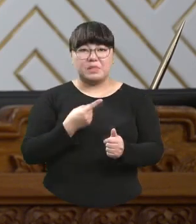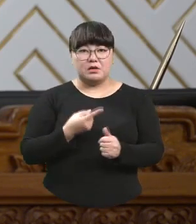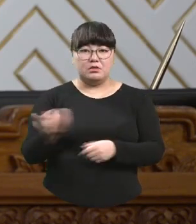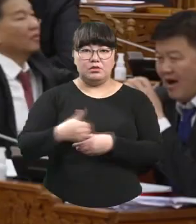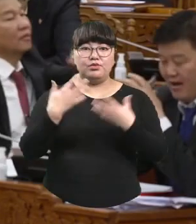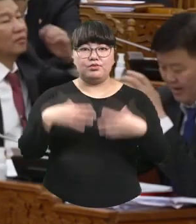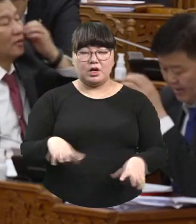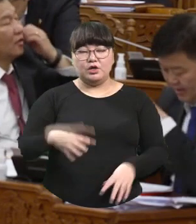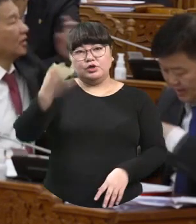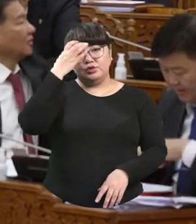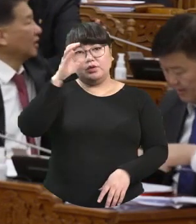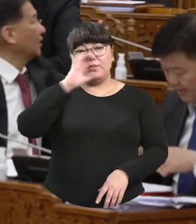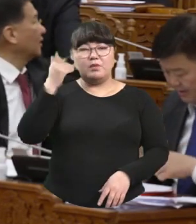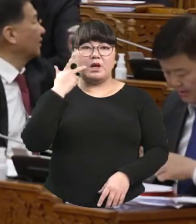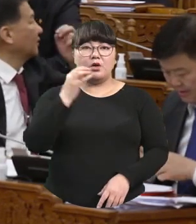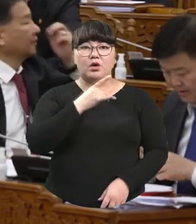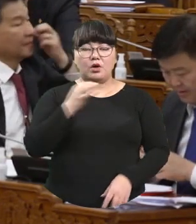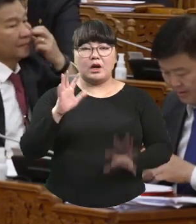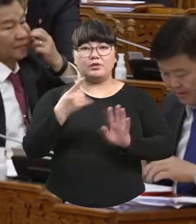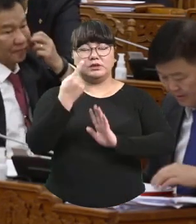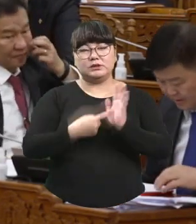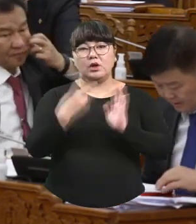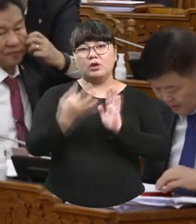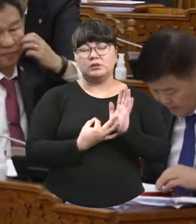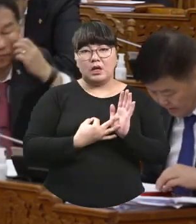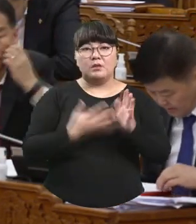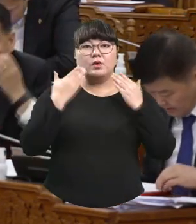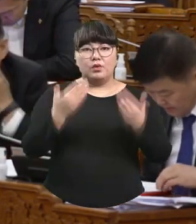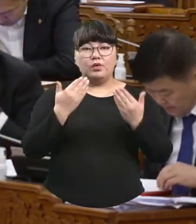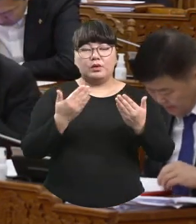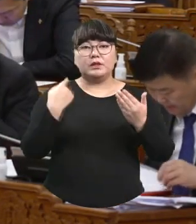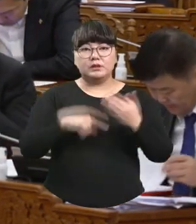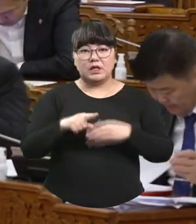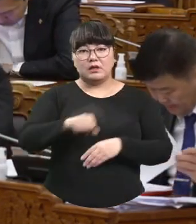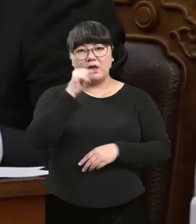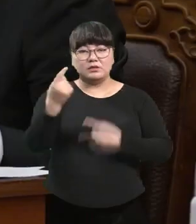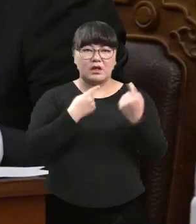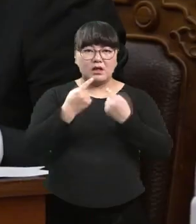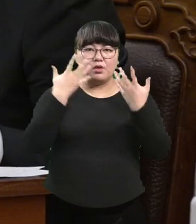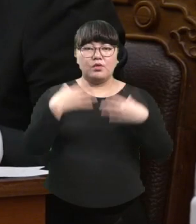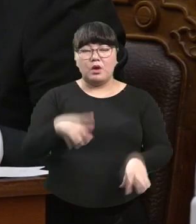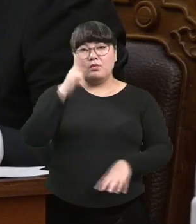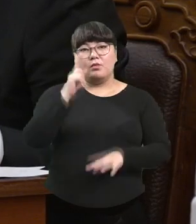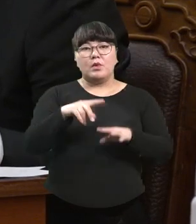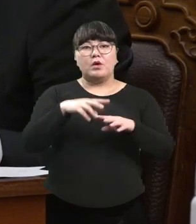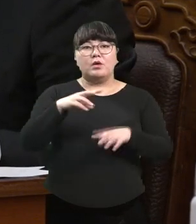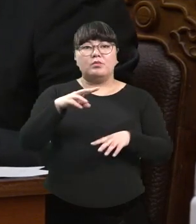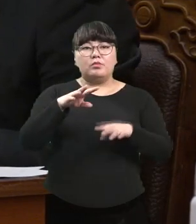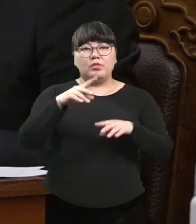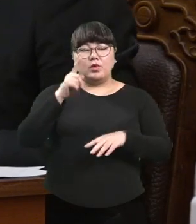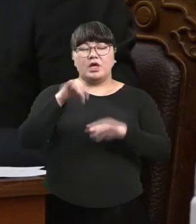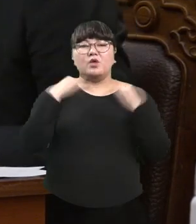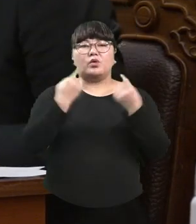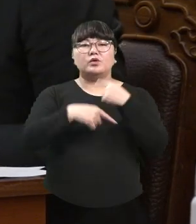асуудлыг хилцлээ. Төрийн байгуулалтын байнгын хороо 11-р сарын 28-ны өдрийн хурлаанаараа энэ асуудлыг хилцсэн. Монгол улсын хурлын тухай